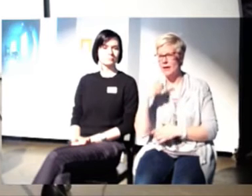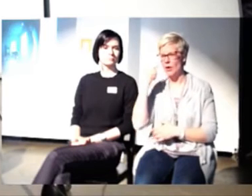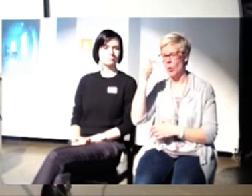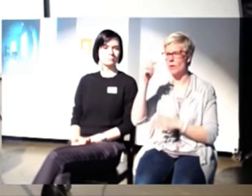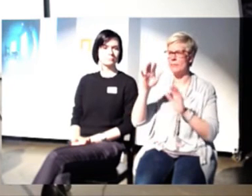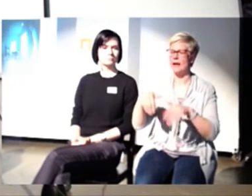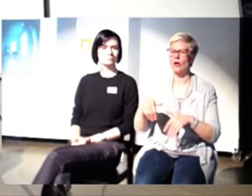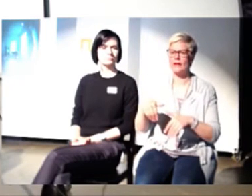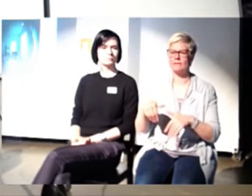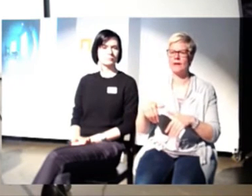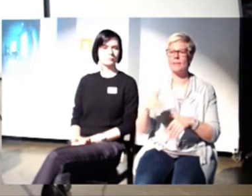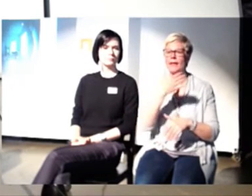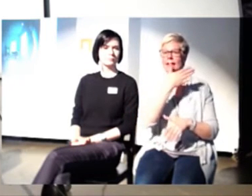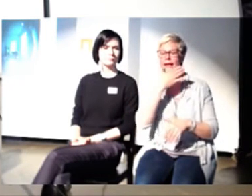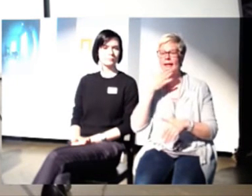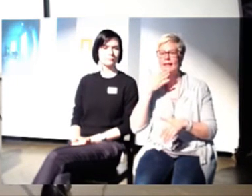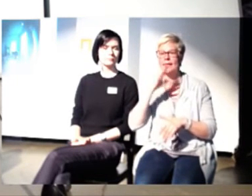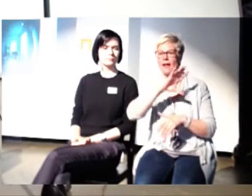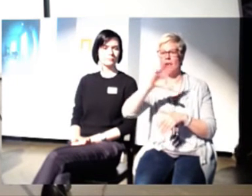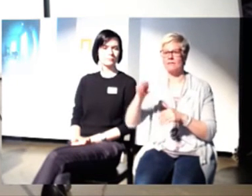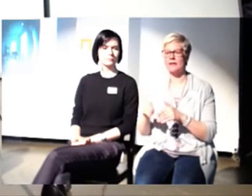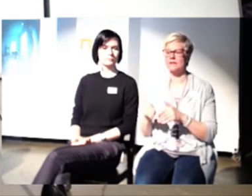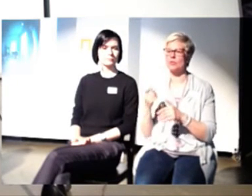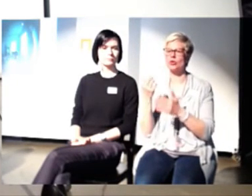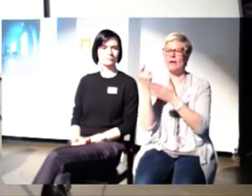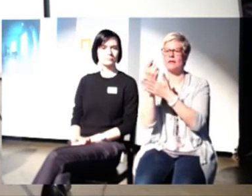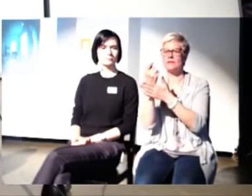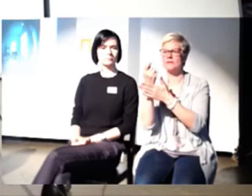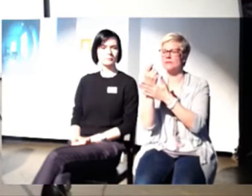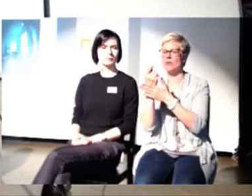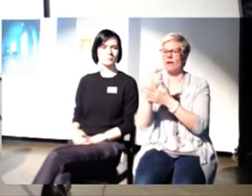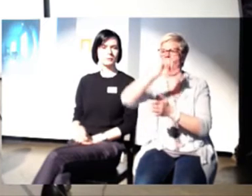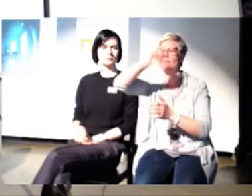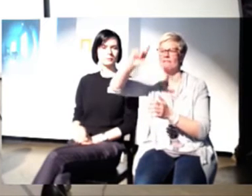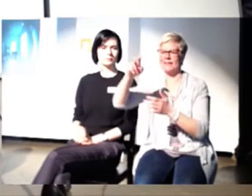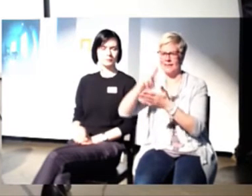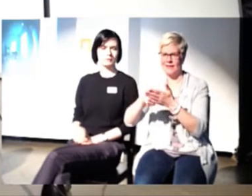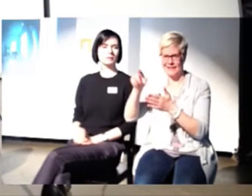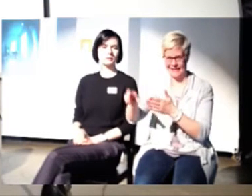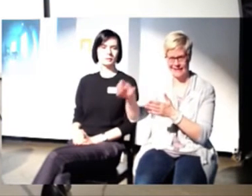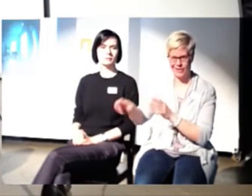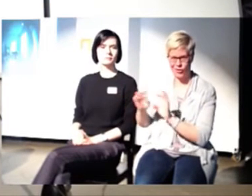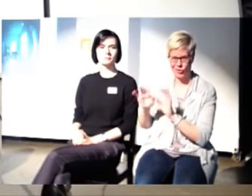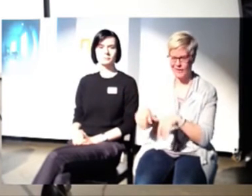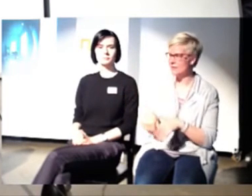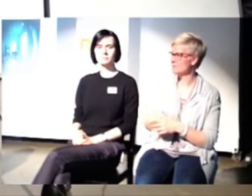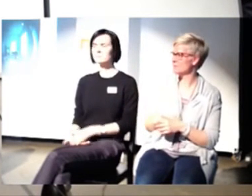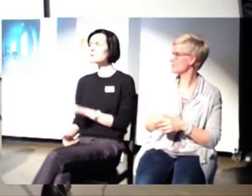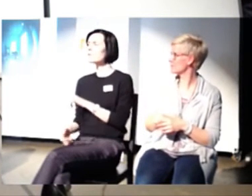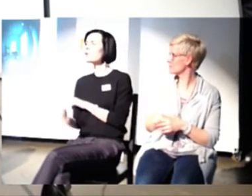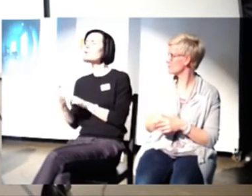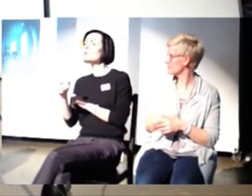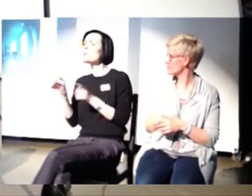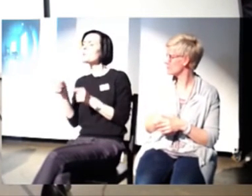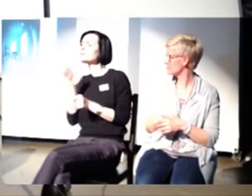Etelä-Afrikasta pari graffititaiteilijaa. Sano pari sanaa, mitä siinä näkyy. Joo, tässä on, nämä on tämmöisiä